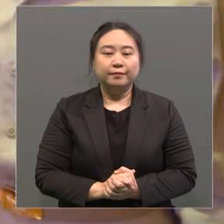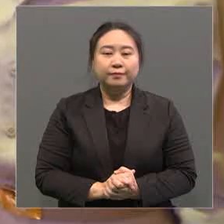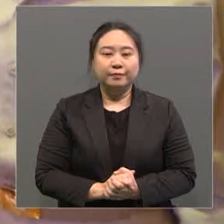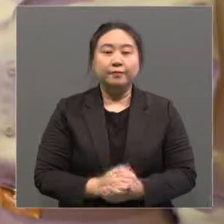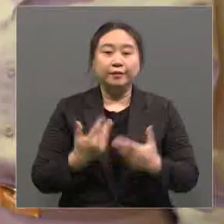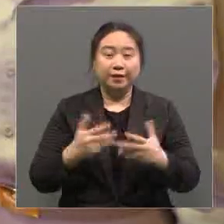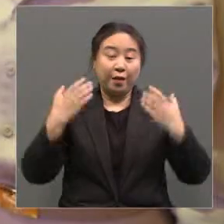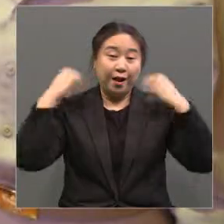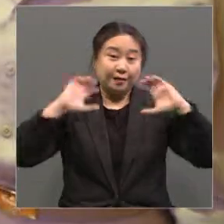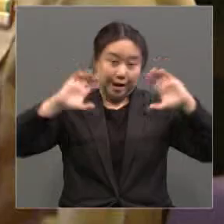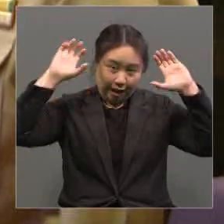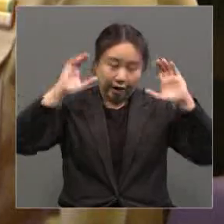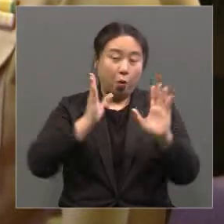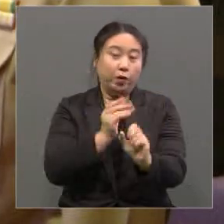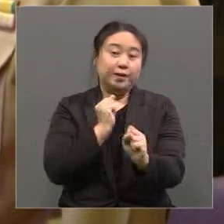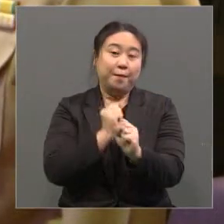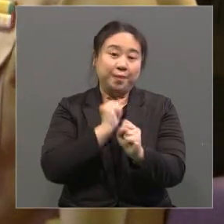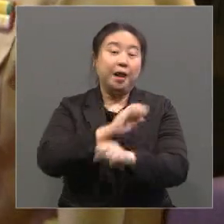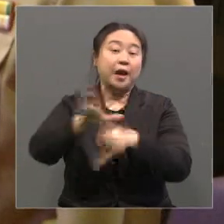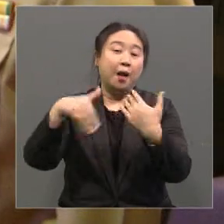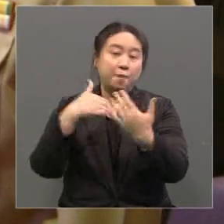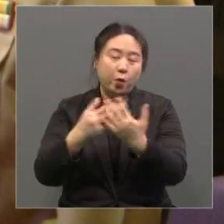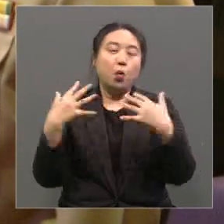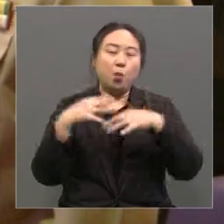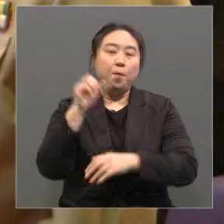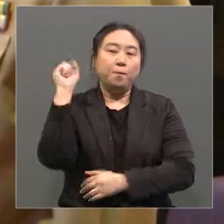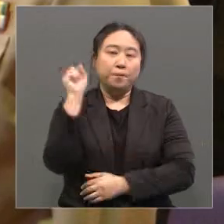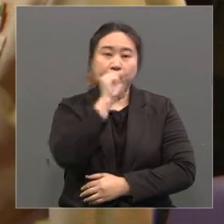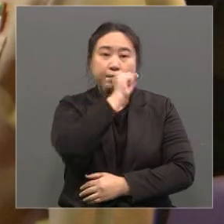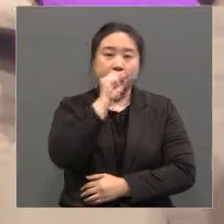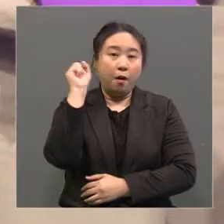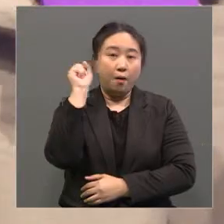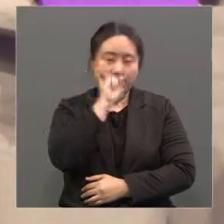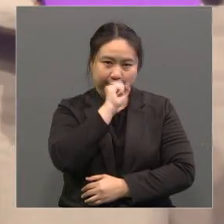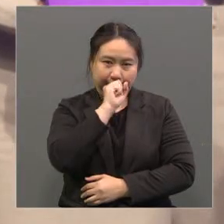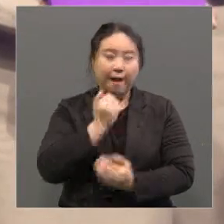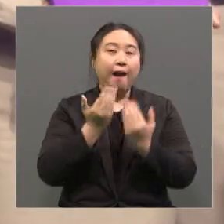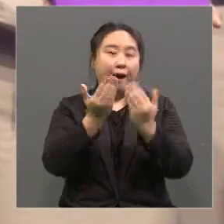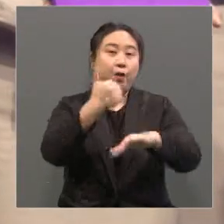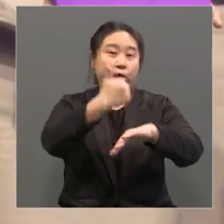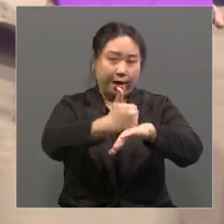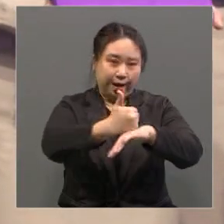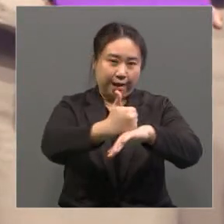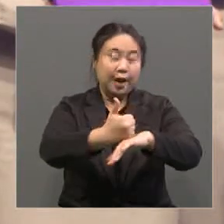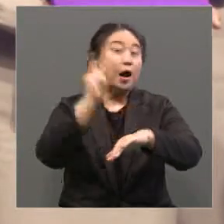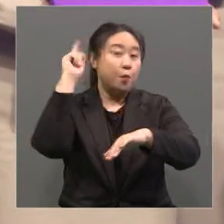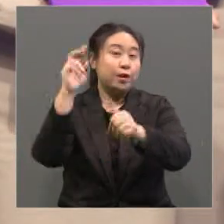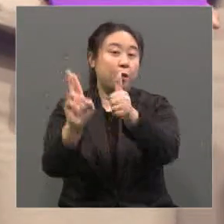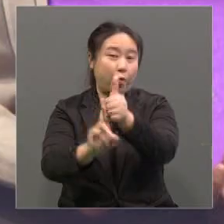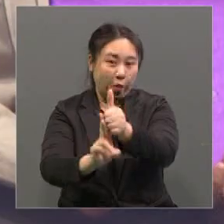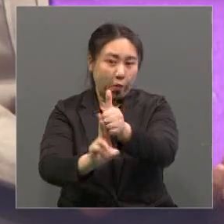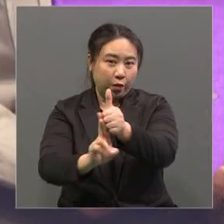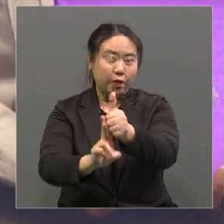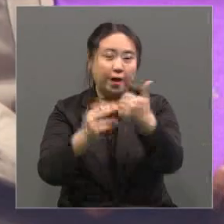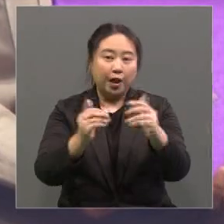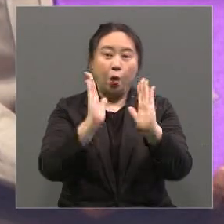จากนั้นนะคะข้าราชการพนักงานเจ้าหน้าที่ก็ร่วมกันร้องเพลงจำขึ้นใจให้กับพลโทสรรเสริญแก้วกำเนิดแล้วก็นางพิชยาเมืองเน